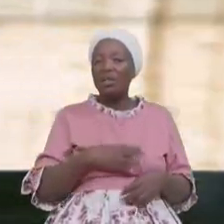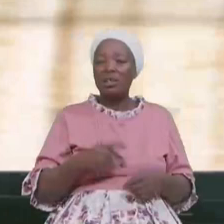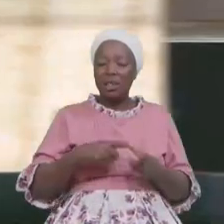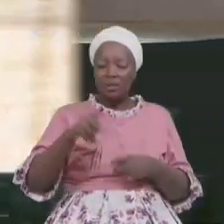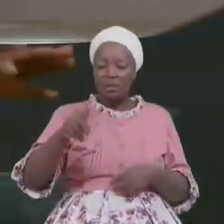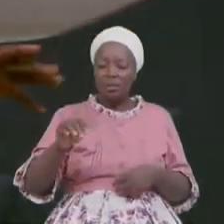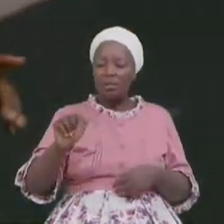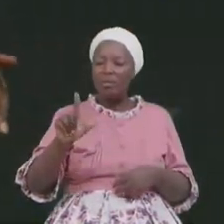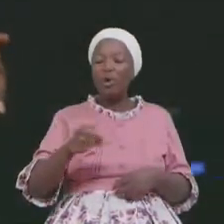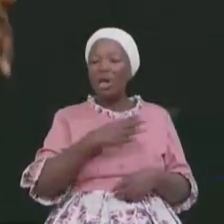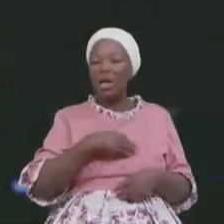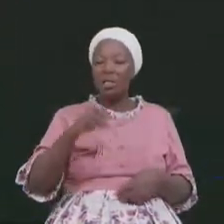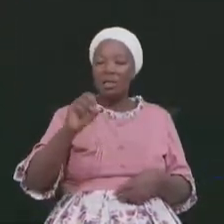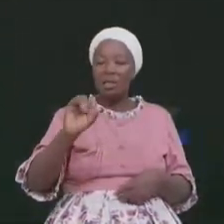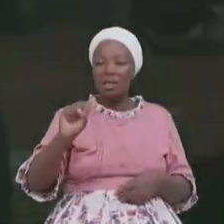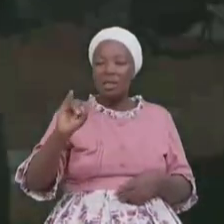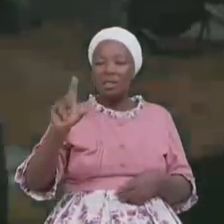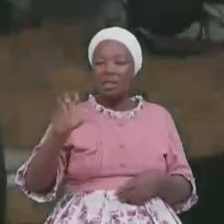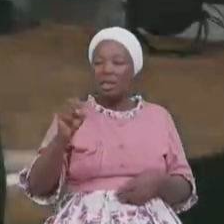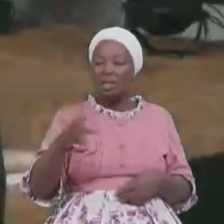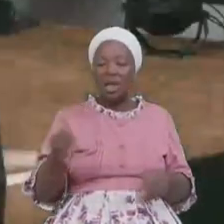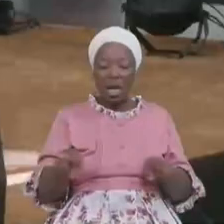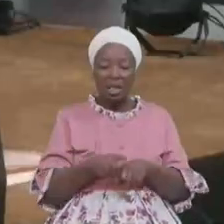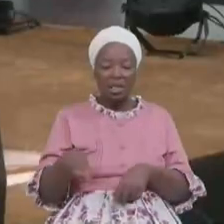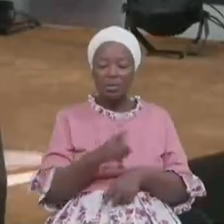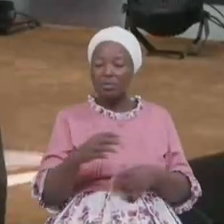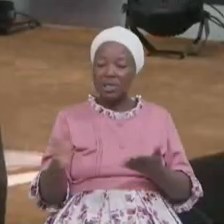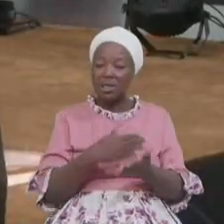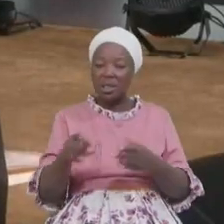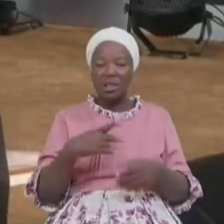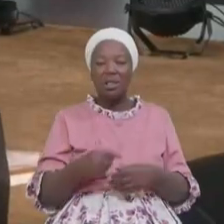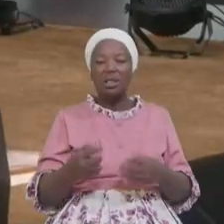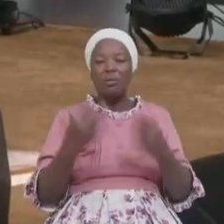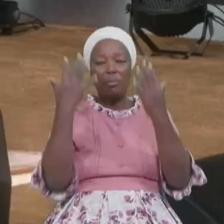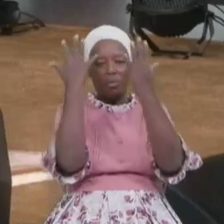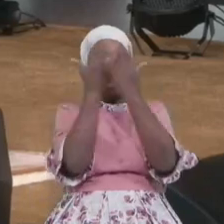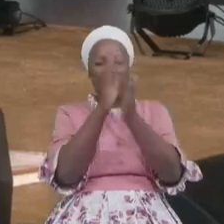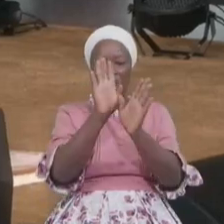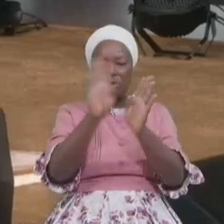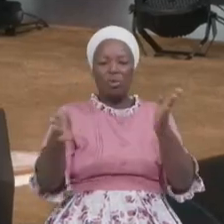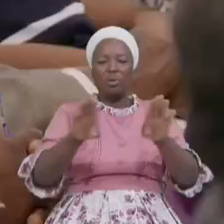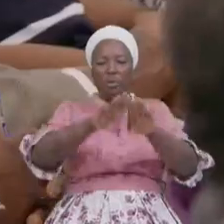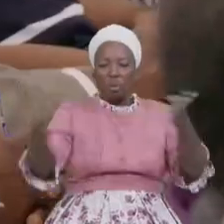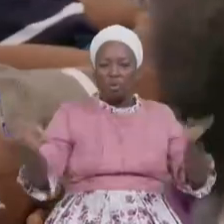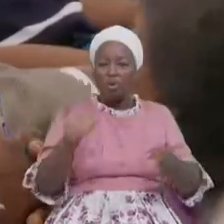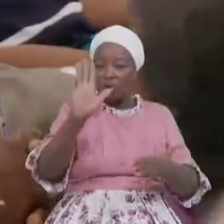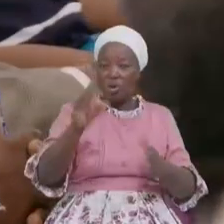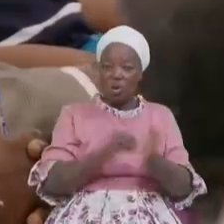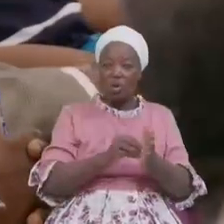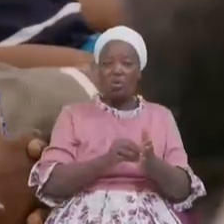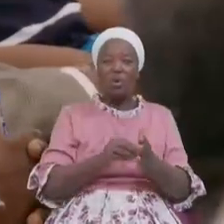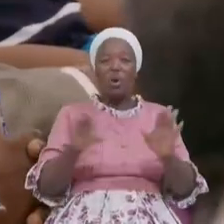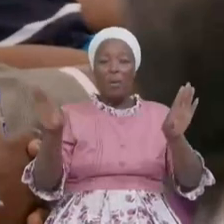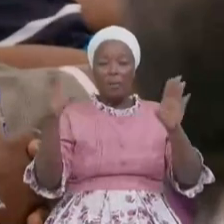chantaient, les louanges de Dieu, les portes de la prison s'ouvrirent. Tes portes de prison vont s'ouvrir.